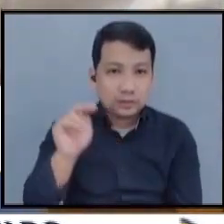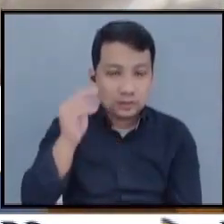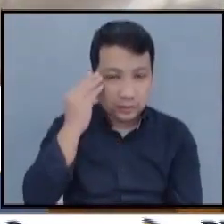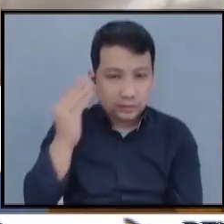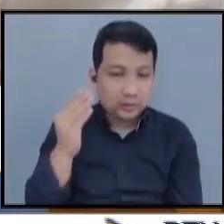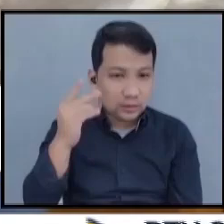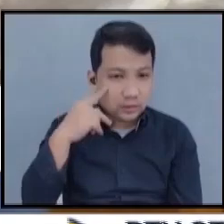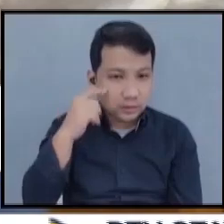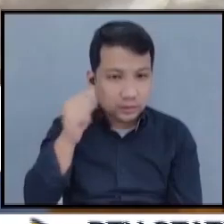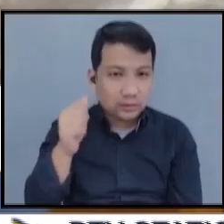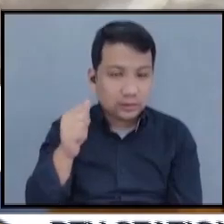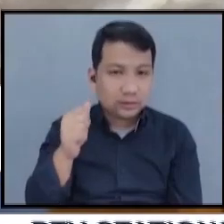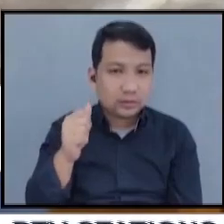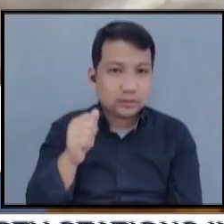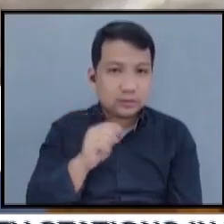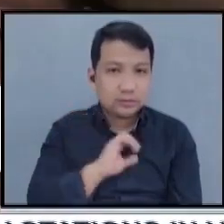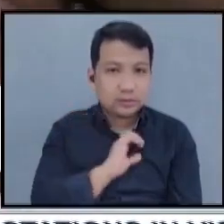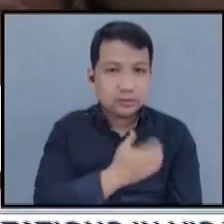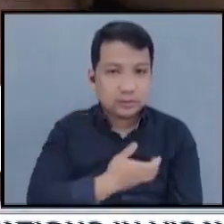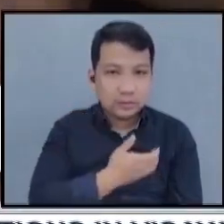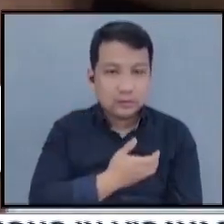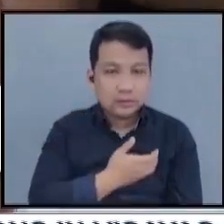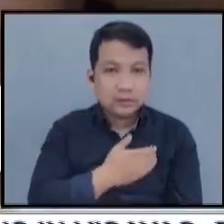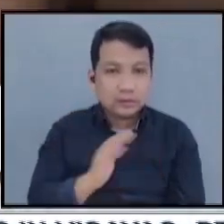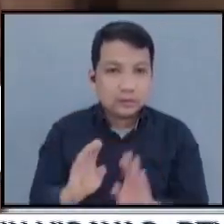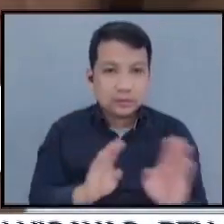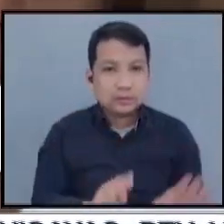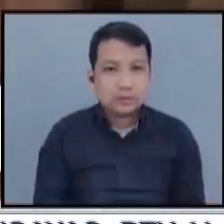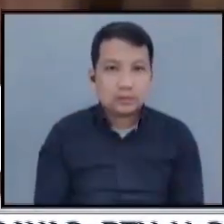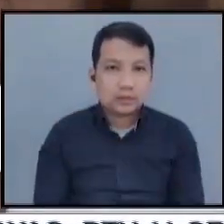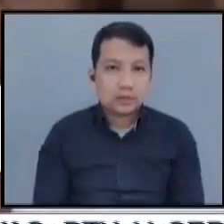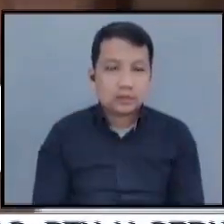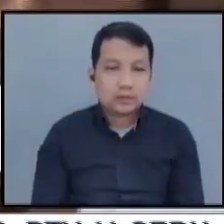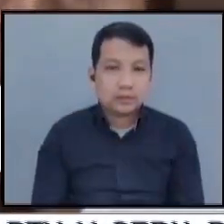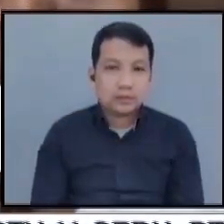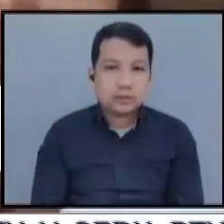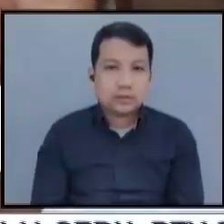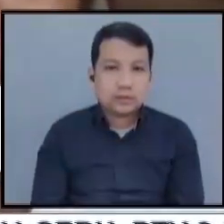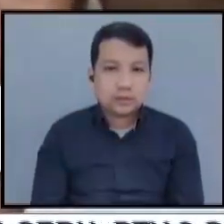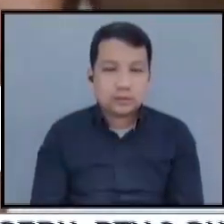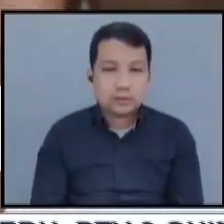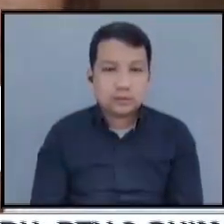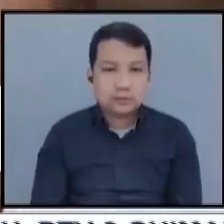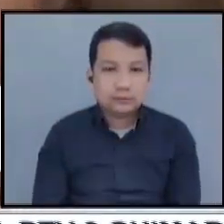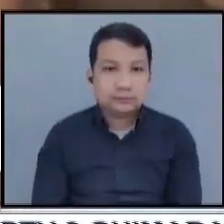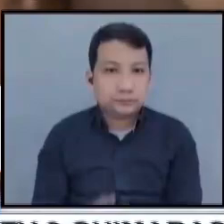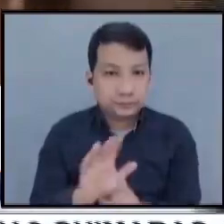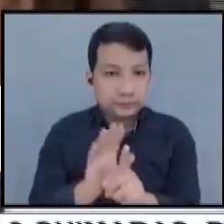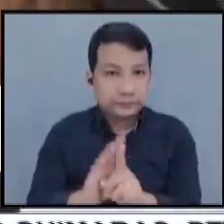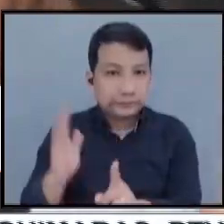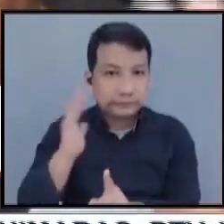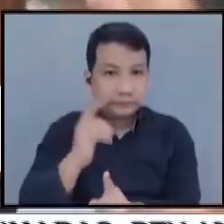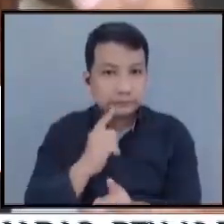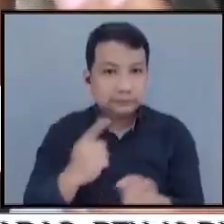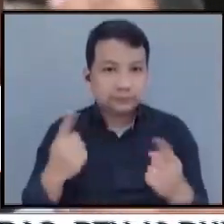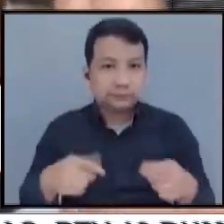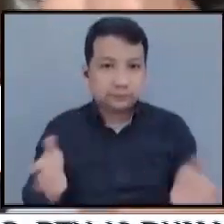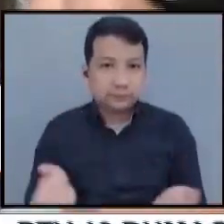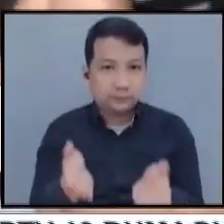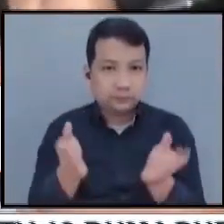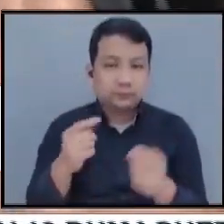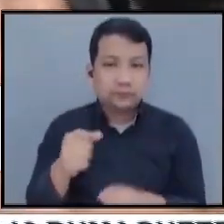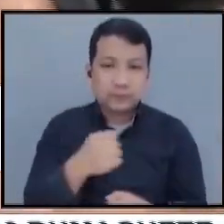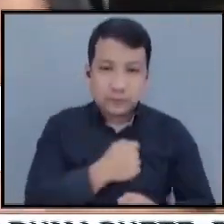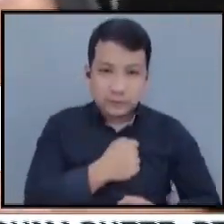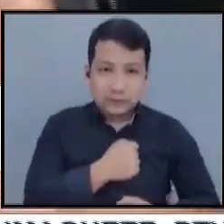disorderly behavior at iba pang paglabag. Kamakailan lang, nag-trending si Alvarez matapos nang hikayatin ang militar na